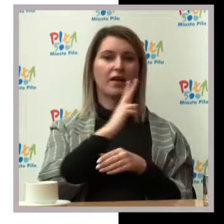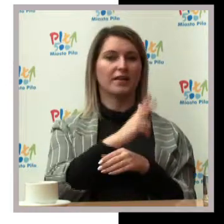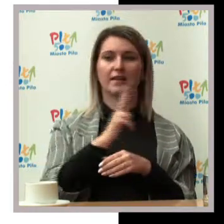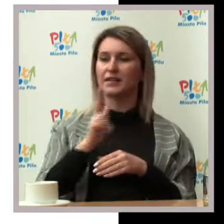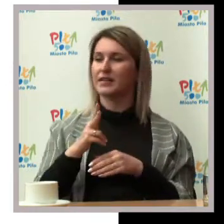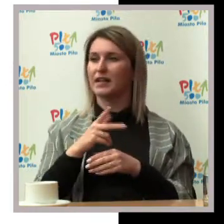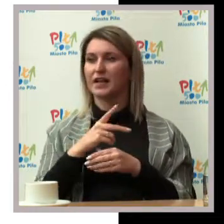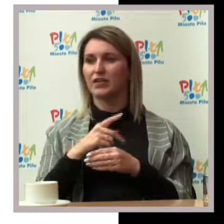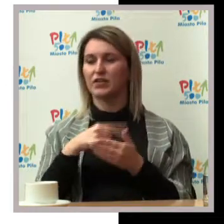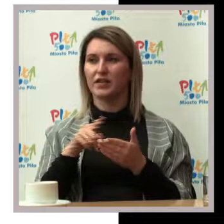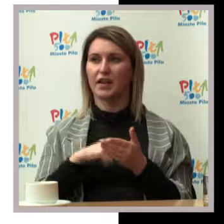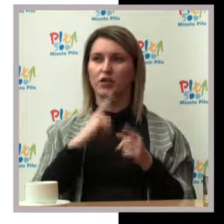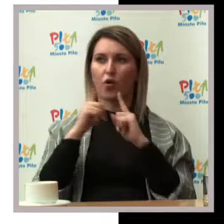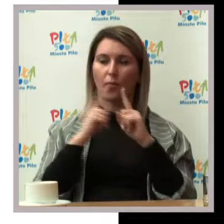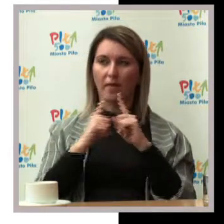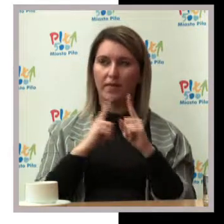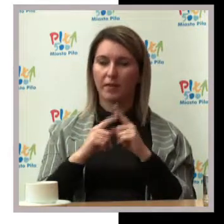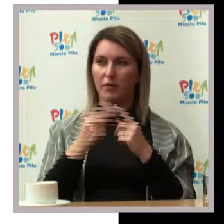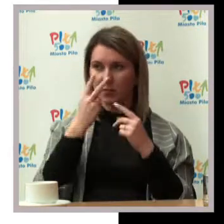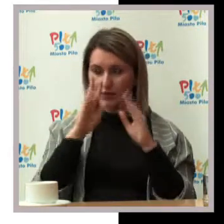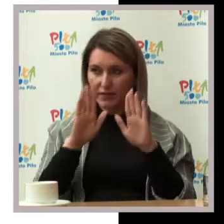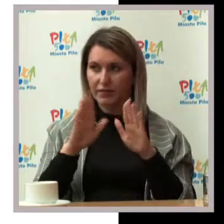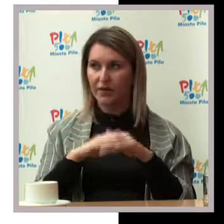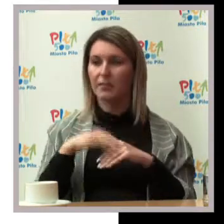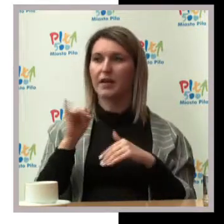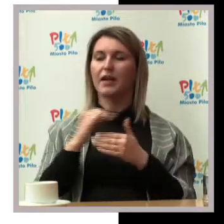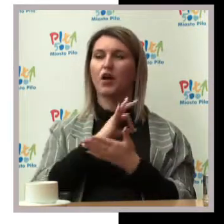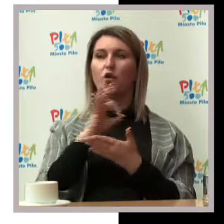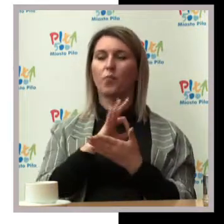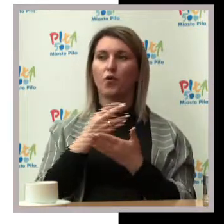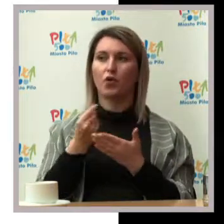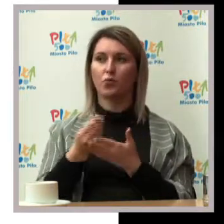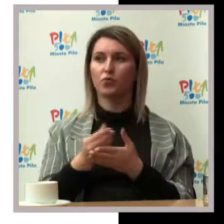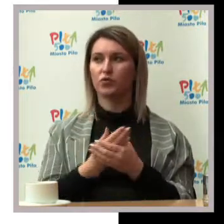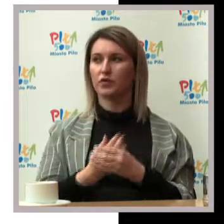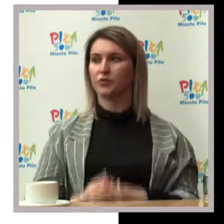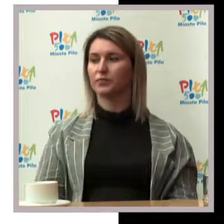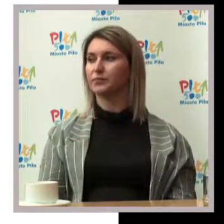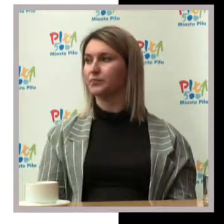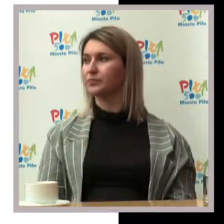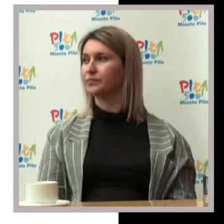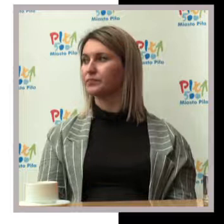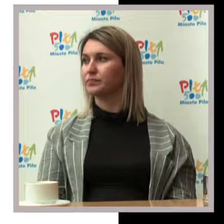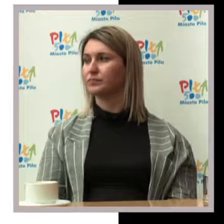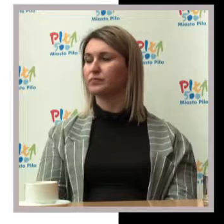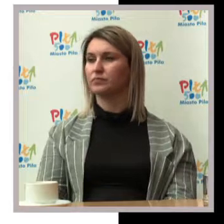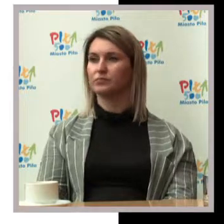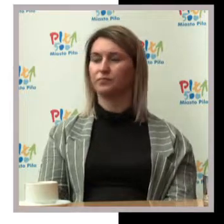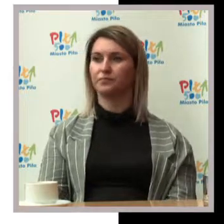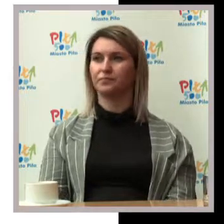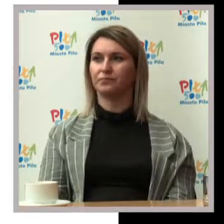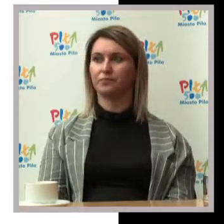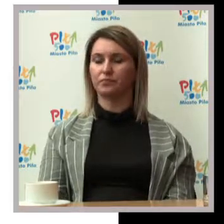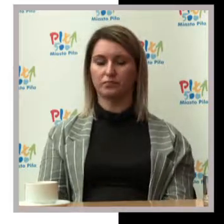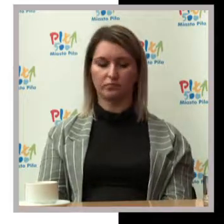Państwu w ramach zarówno projektów budżetów i wieloletniej prognozy finansowej, ale również wykonania